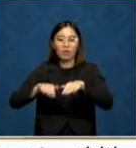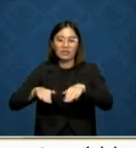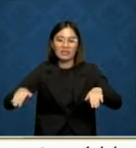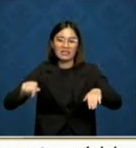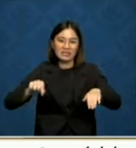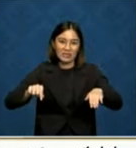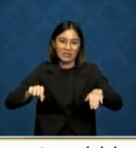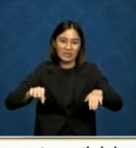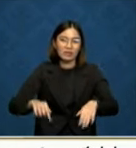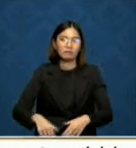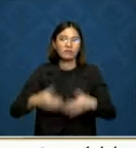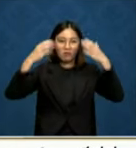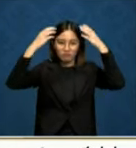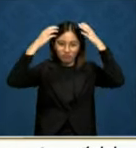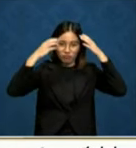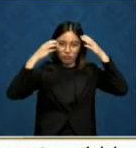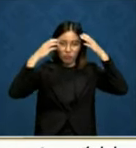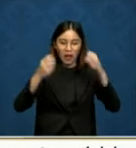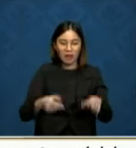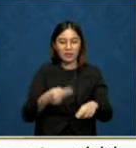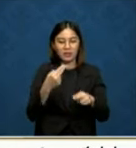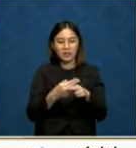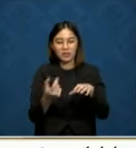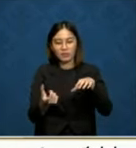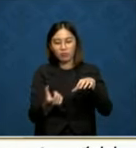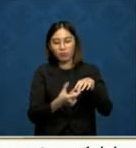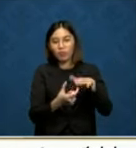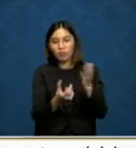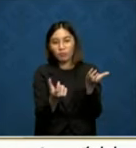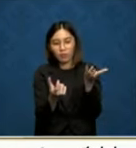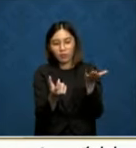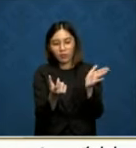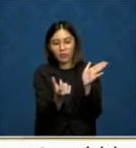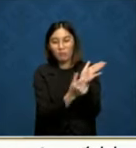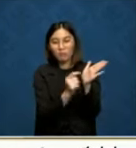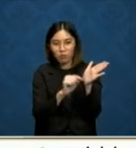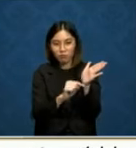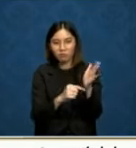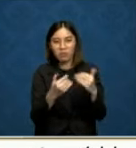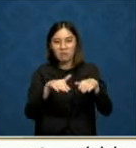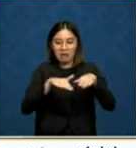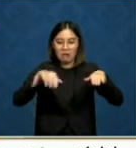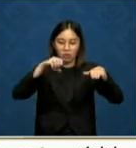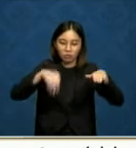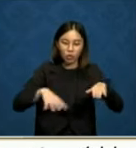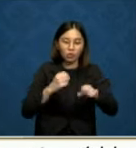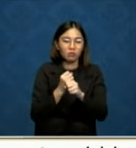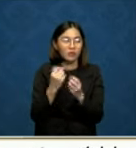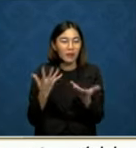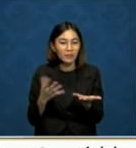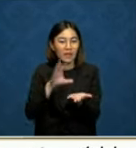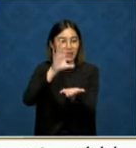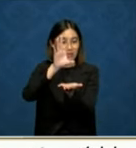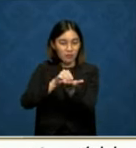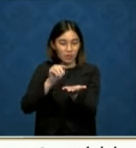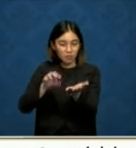ะ5 ยี่ห้อที่เราทดสอบ ตกมาตรฐานตั้หมดเลยเพราะฉะนั้นจะทำอย่างไรที่บริชนจะใช้ข้อมูลในการเลือกหมวกกนน